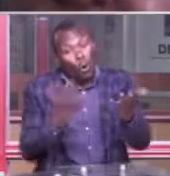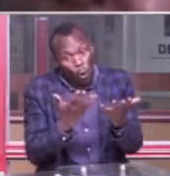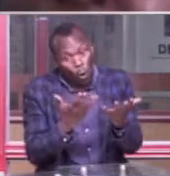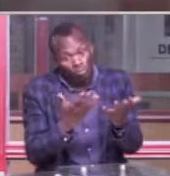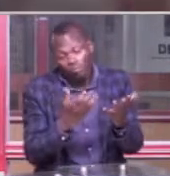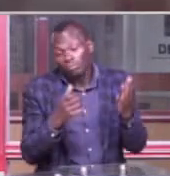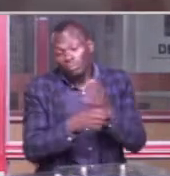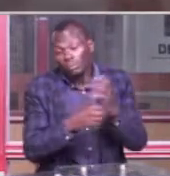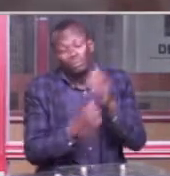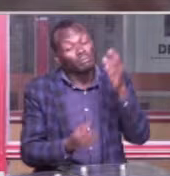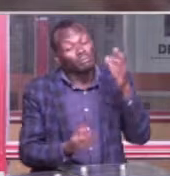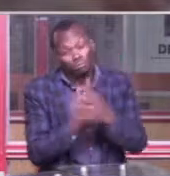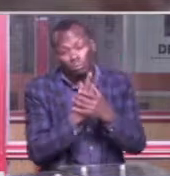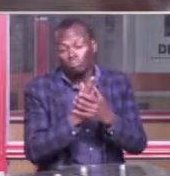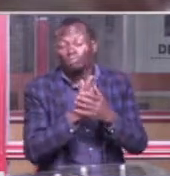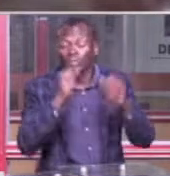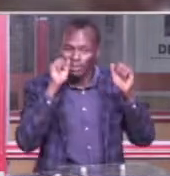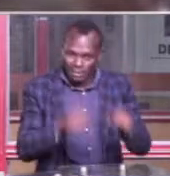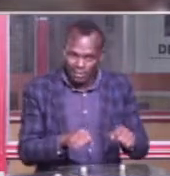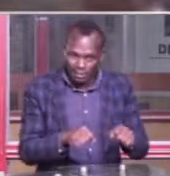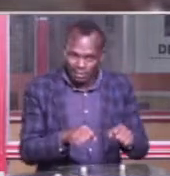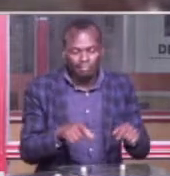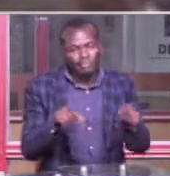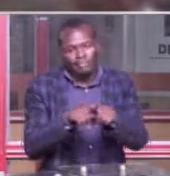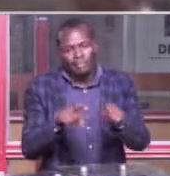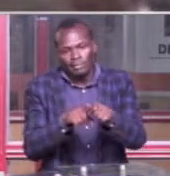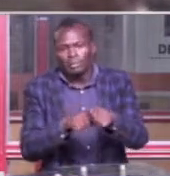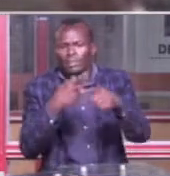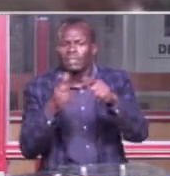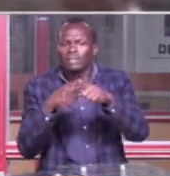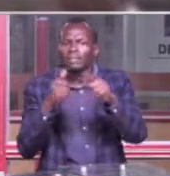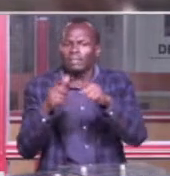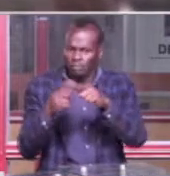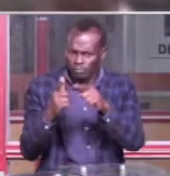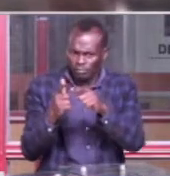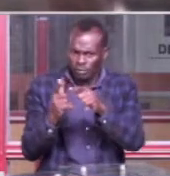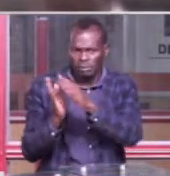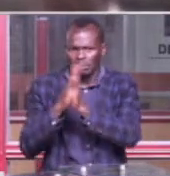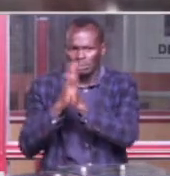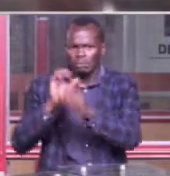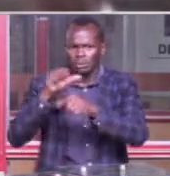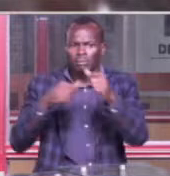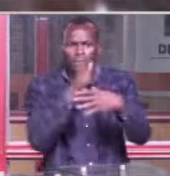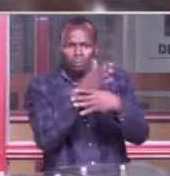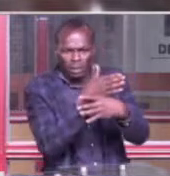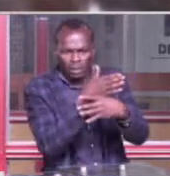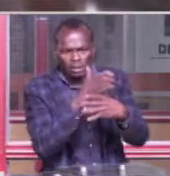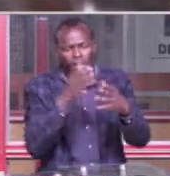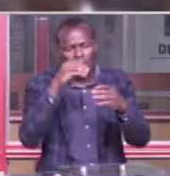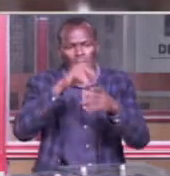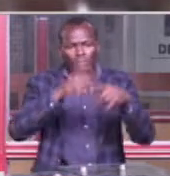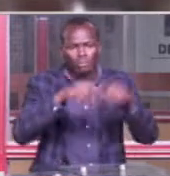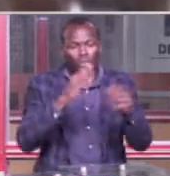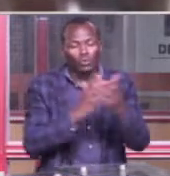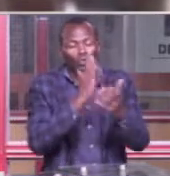kigenda kugwa. Ebimu ku bikwata ku minisita ne gyenvuddewe mu byobufuzi. Anite mubaka akiikirira abantu b'e Koboko mu lukiiko